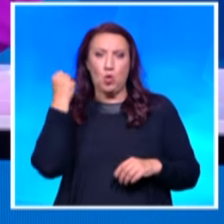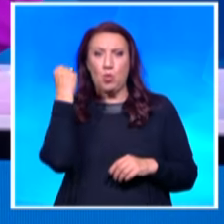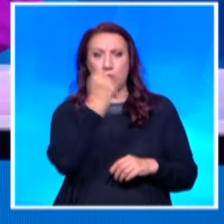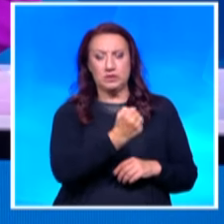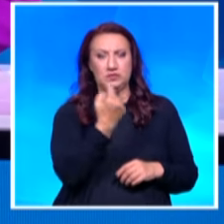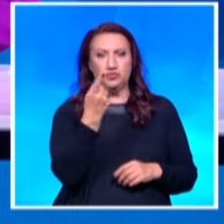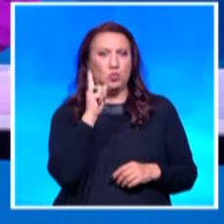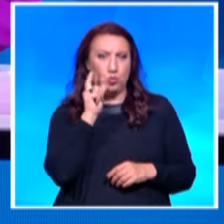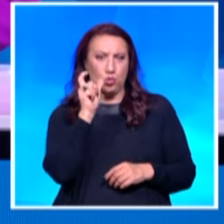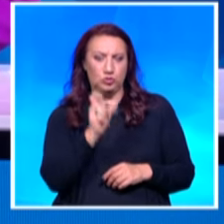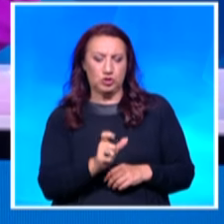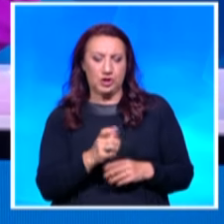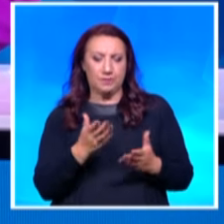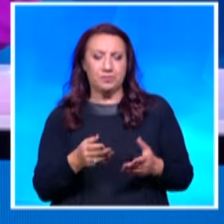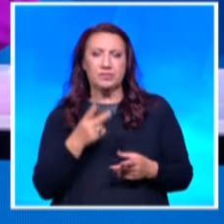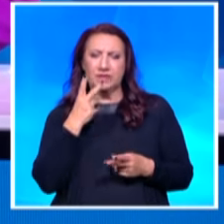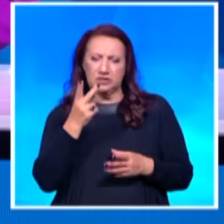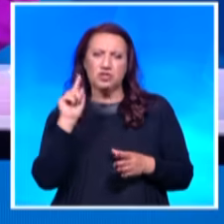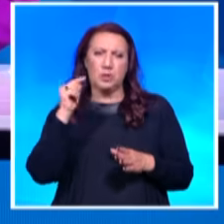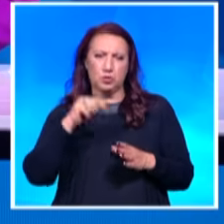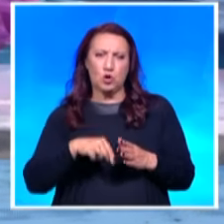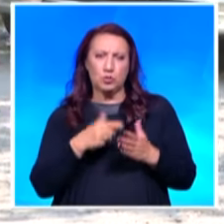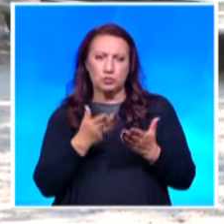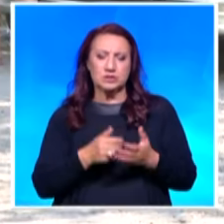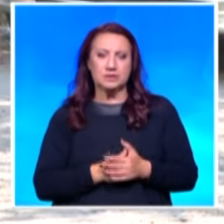напрежение и протест. Репортаж на Християния Червенкова.